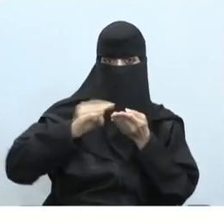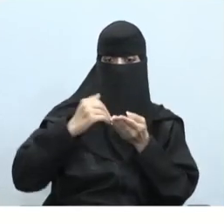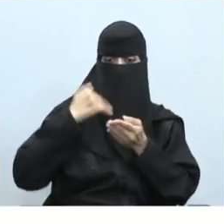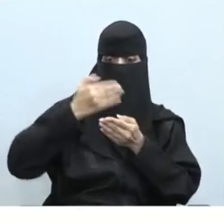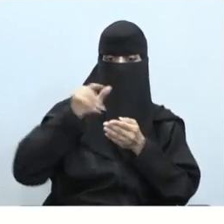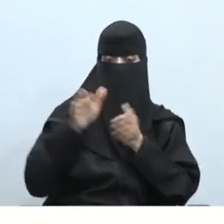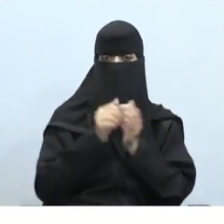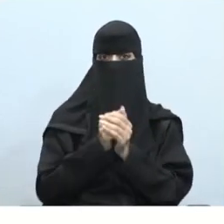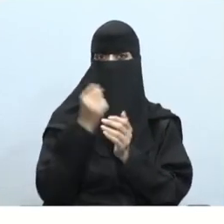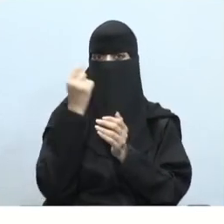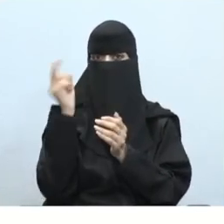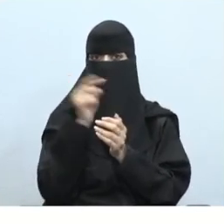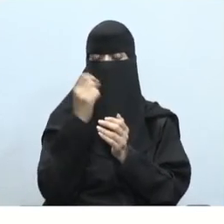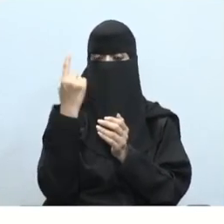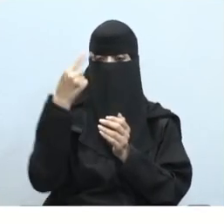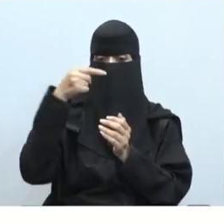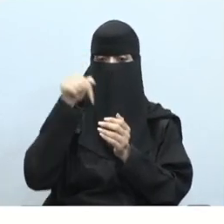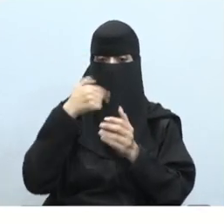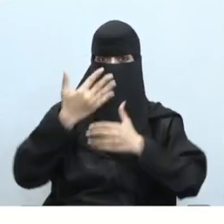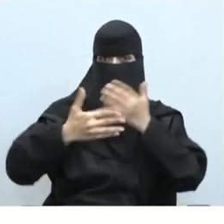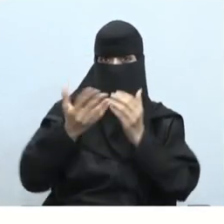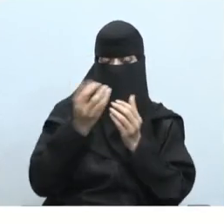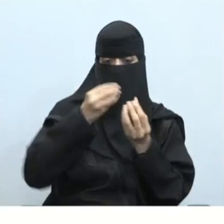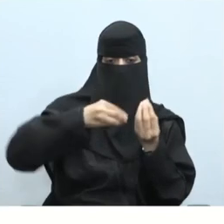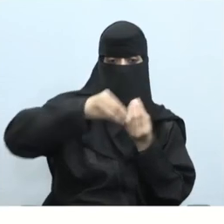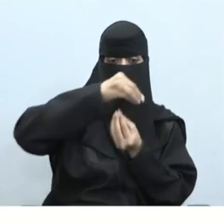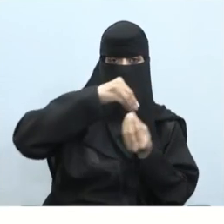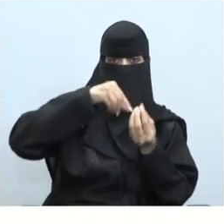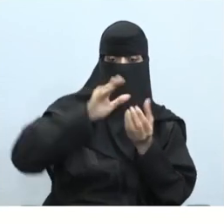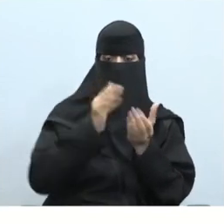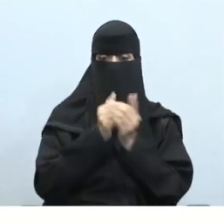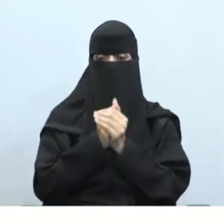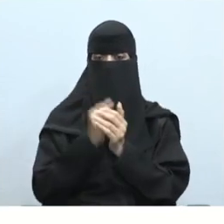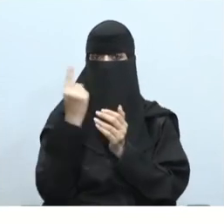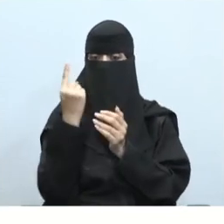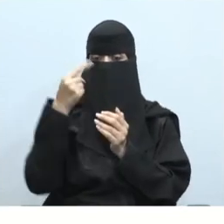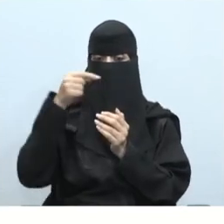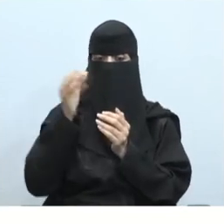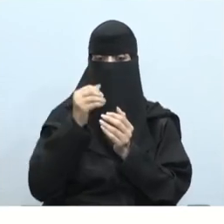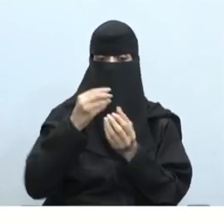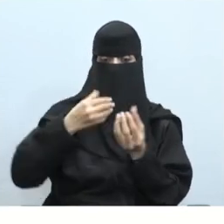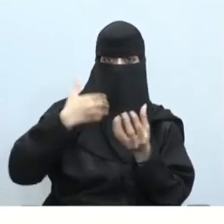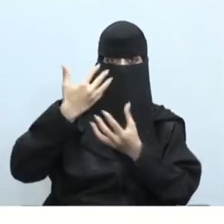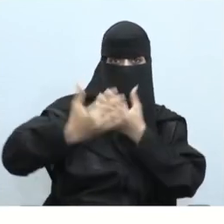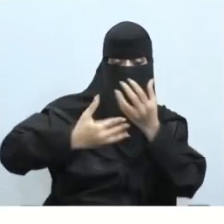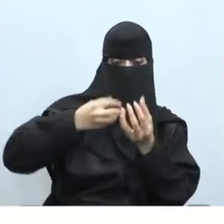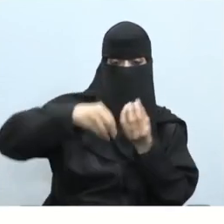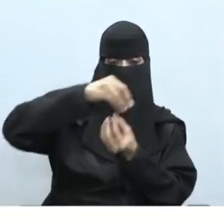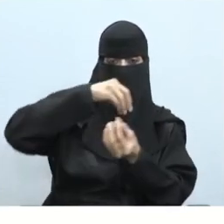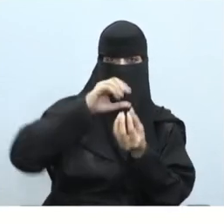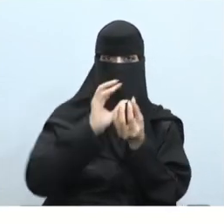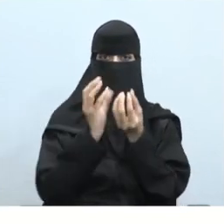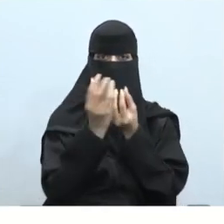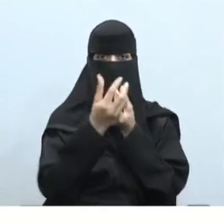الدرس العاشر نتائج حركه الارض حول محورها الدرس الحادي عشر حركه الارض حول